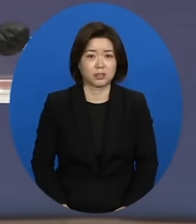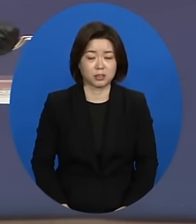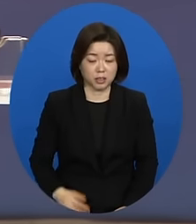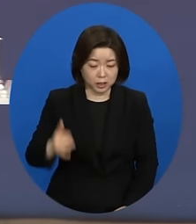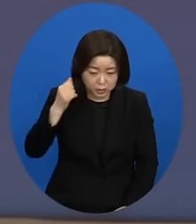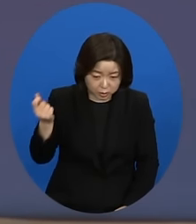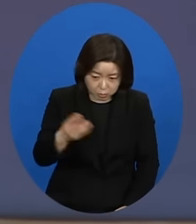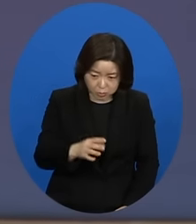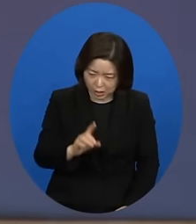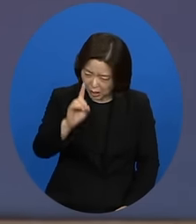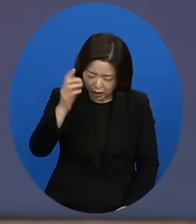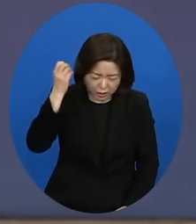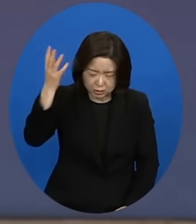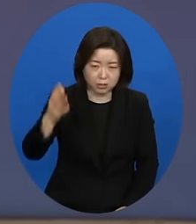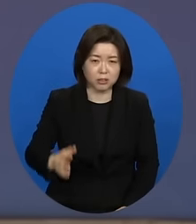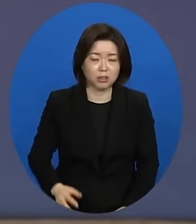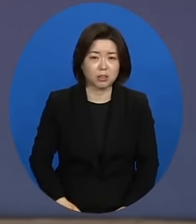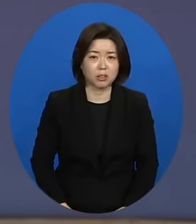전화번호는 하나도 기억을 못하겠고요.